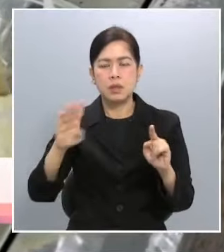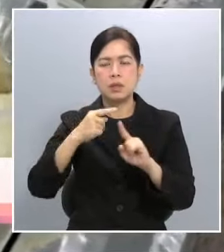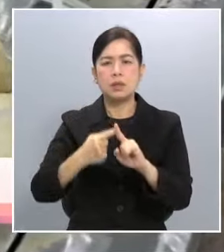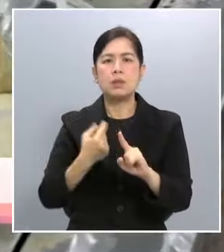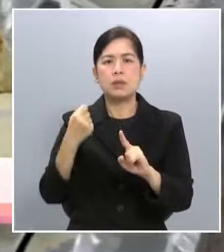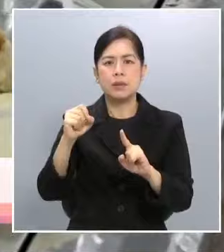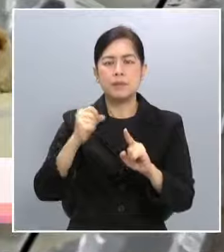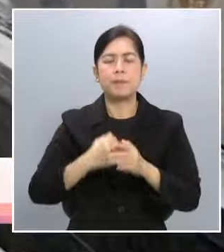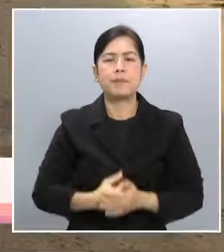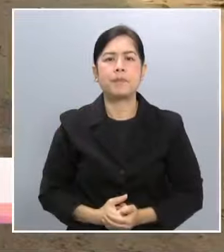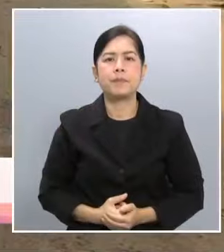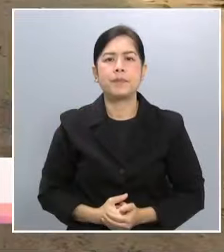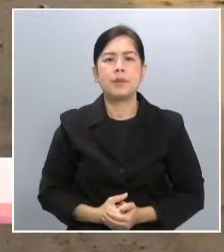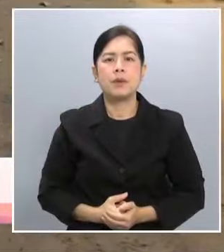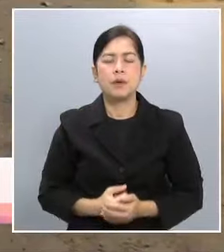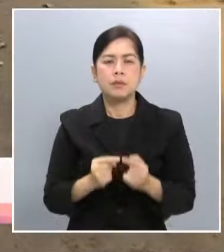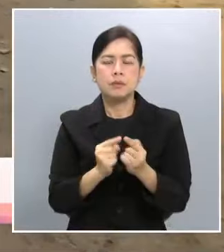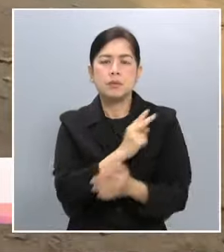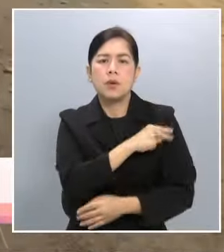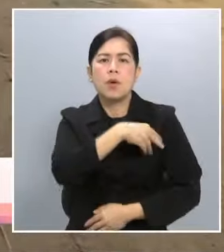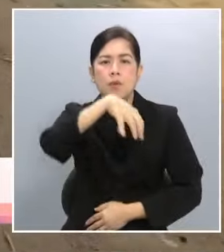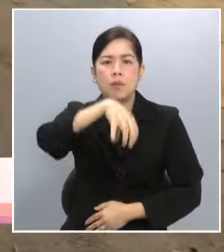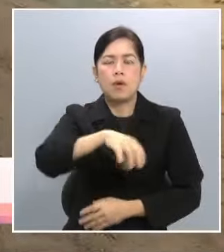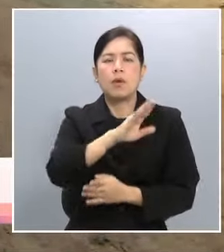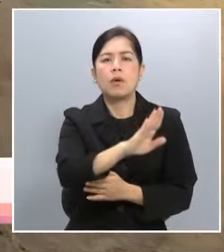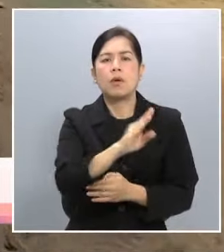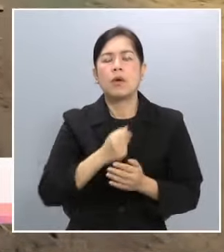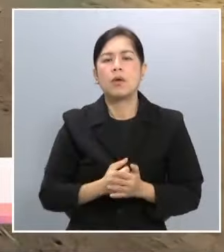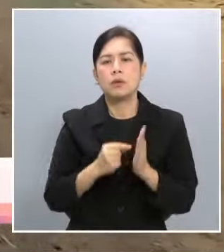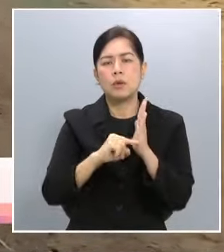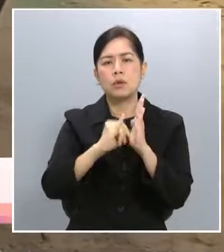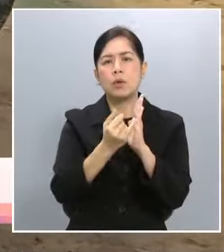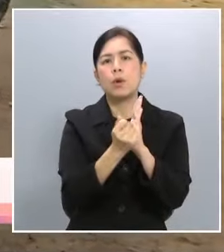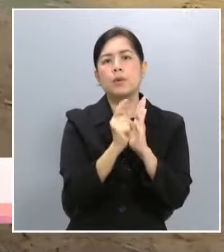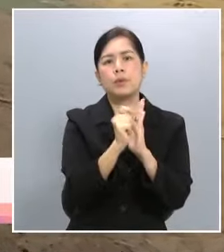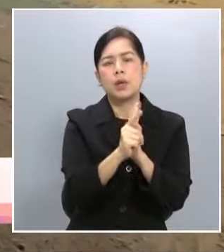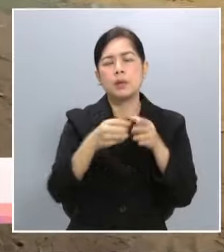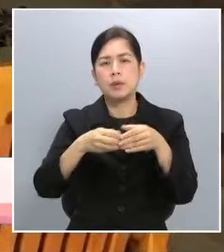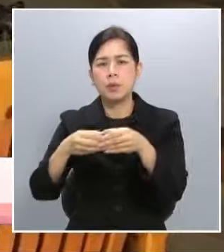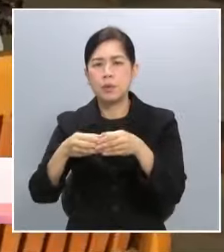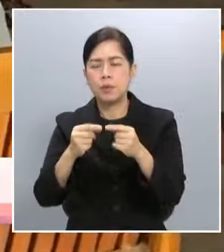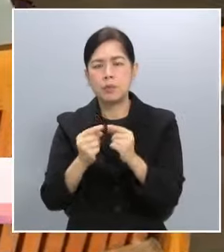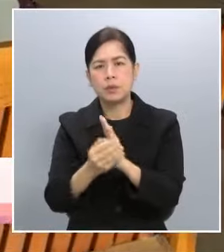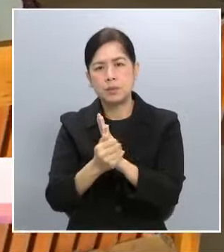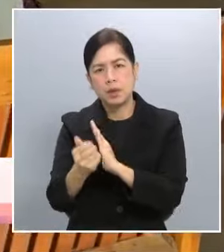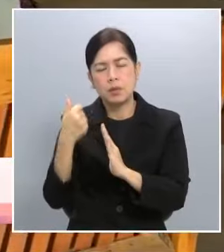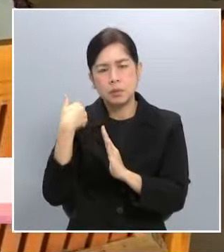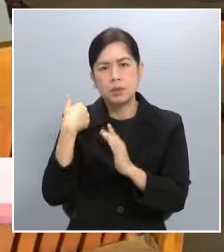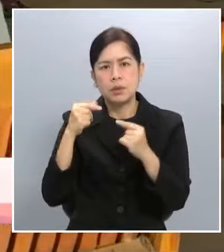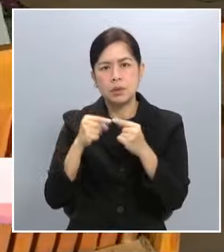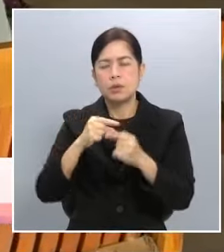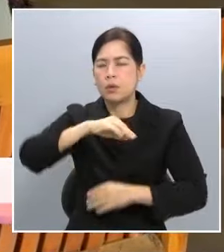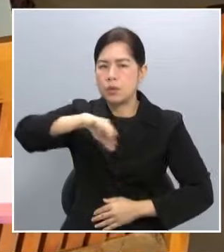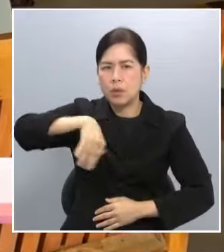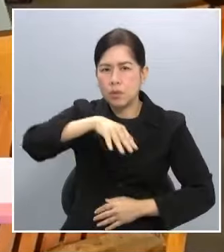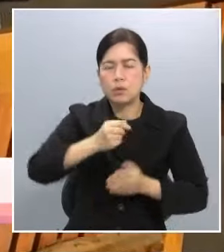ขณะที่สาธารณสุขจังหวัดอุทัยธานีก็ระดมเจ้าหน้าที่สาธารณสุขทีมเยียวยาจิตใจระดมมาทั้งจังหวัดเลยนะคะ